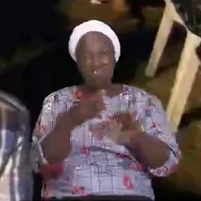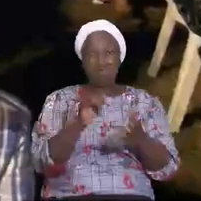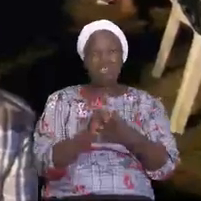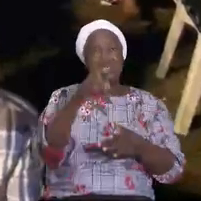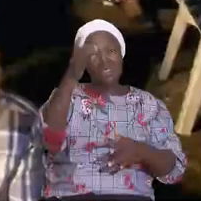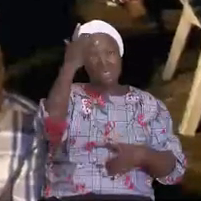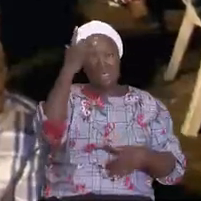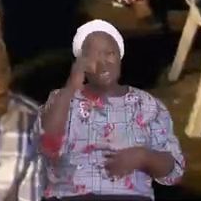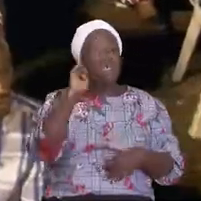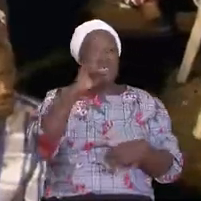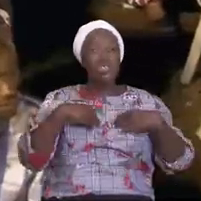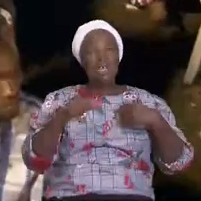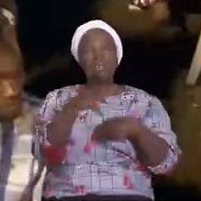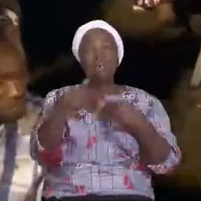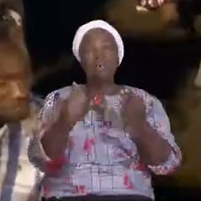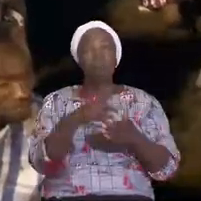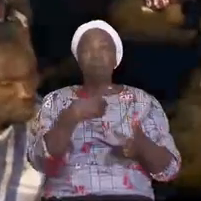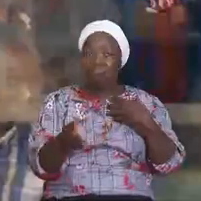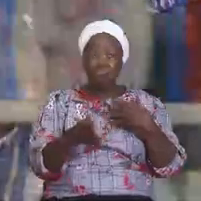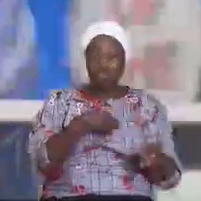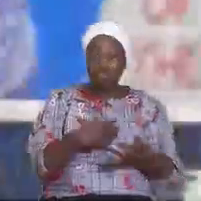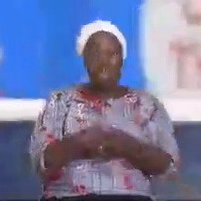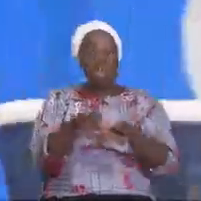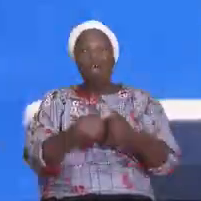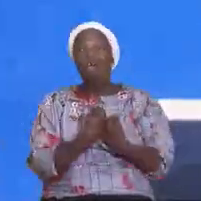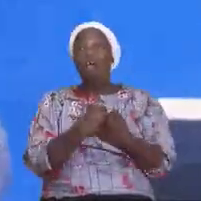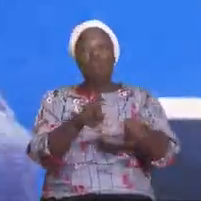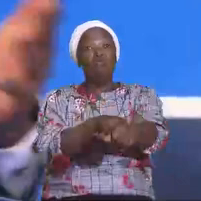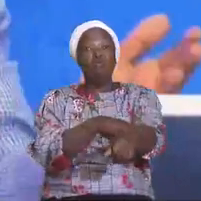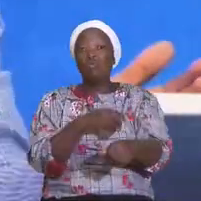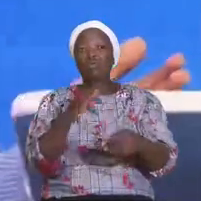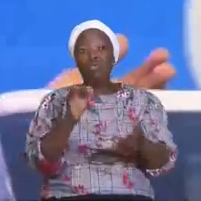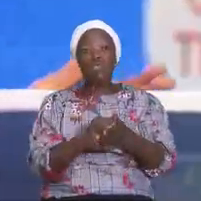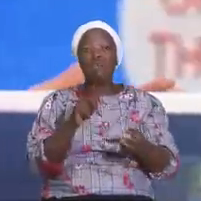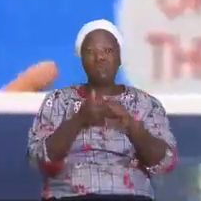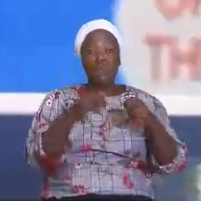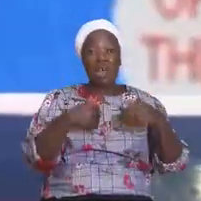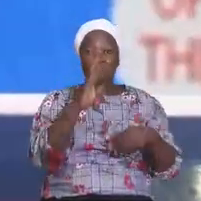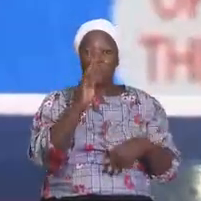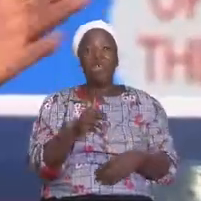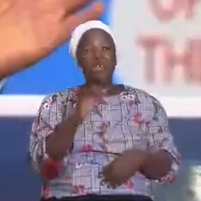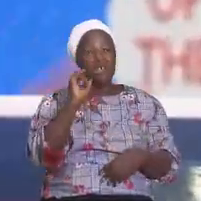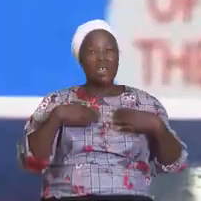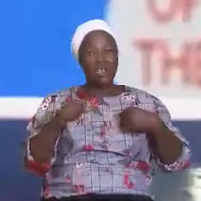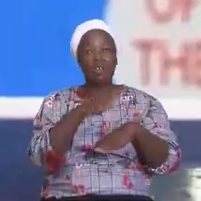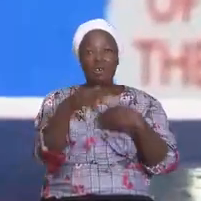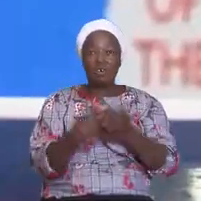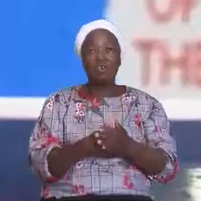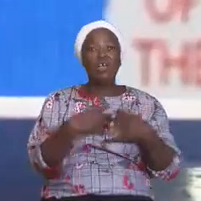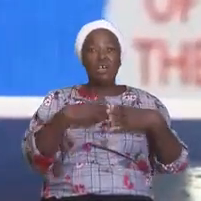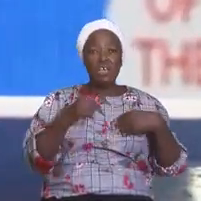et il guérit tout. Peu importe la description, il guérit tous.